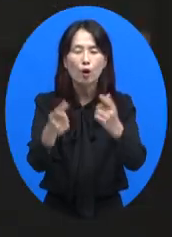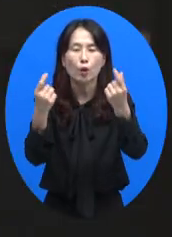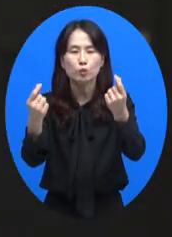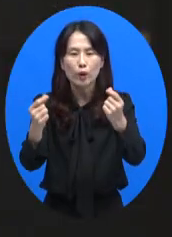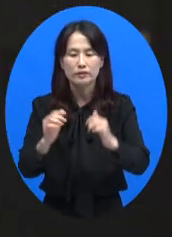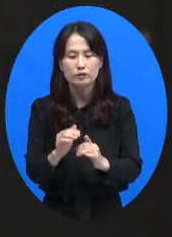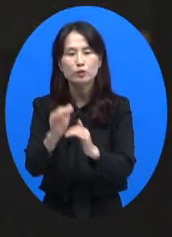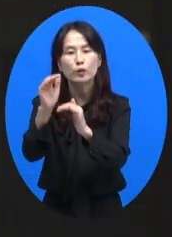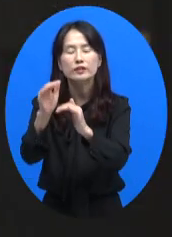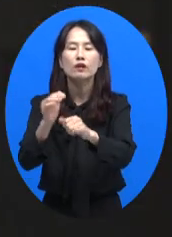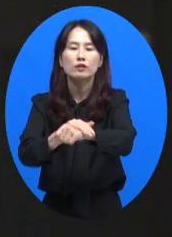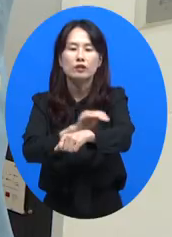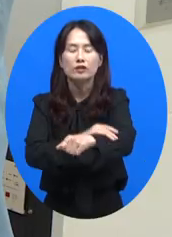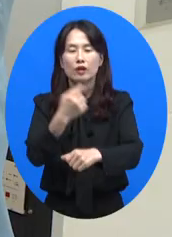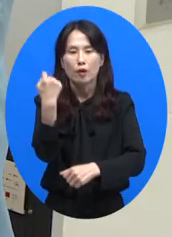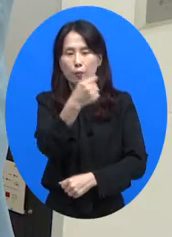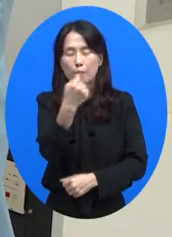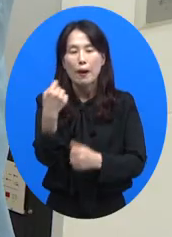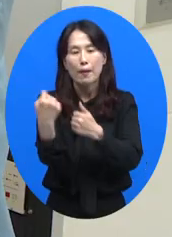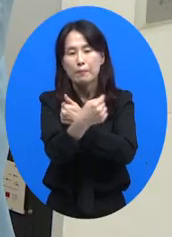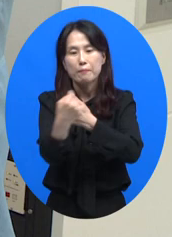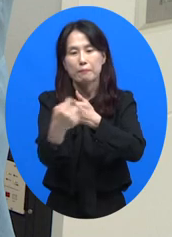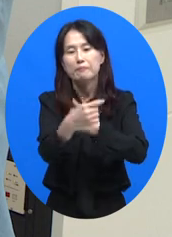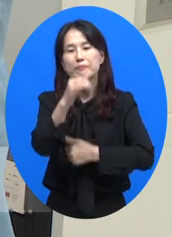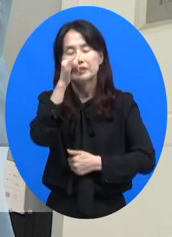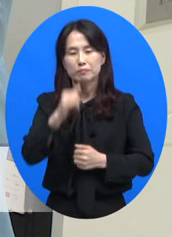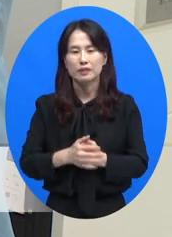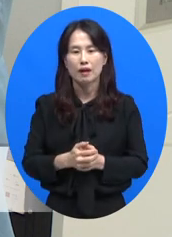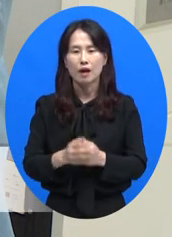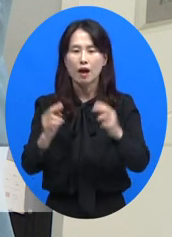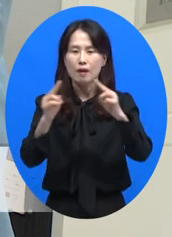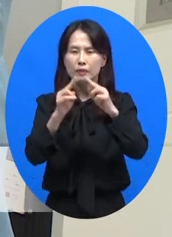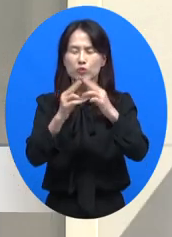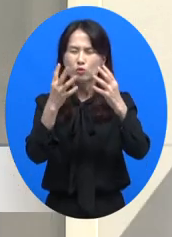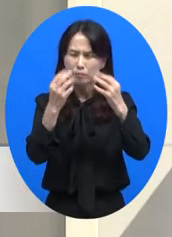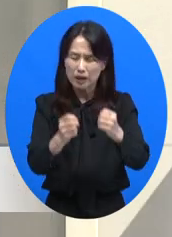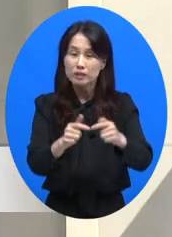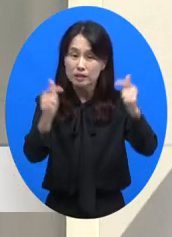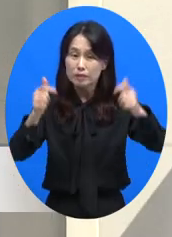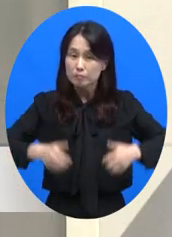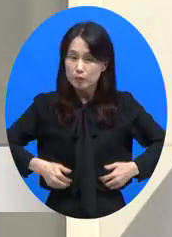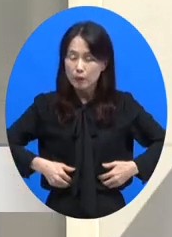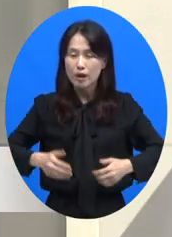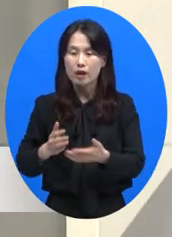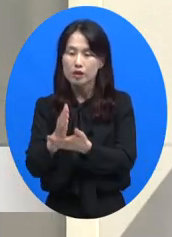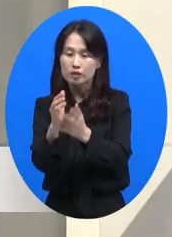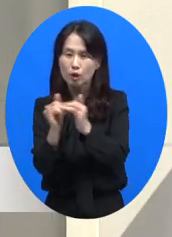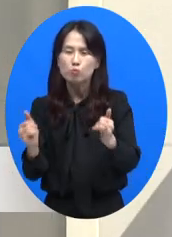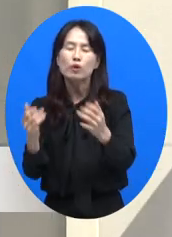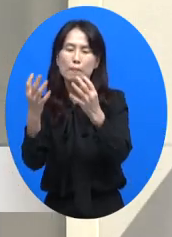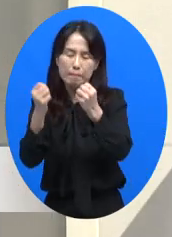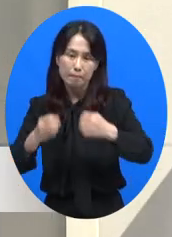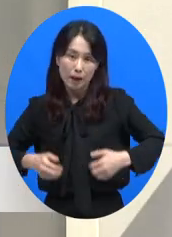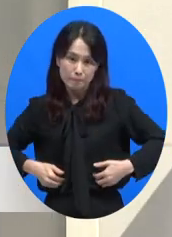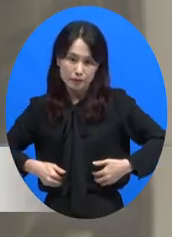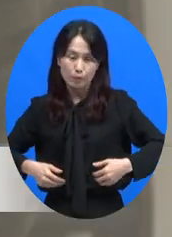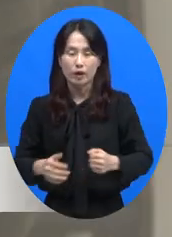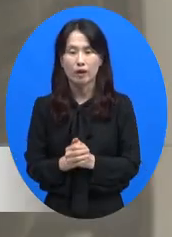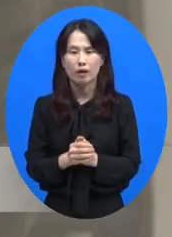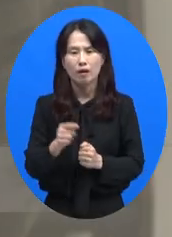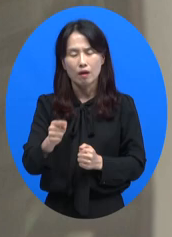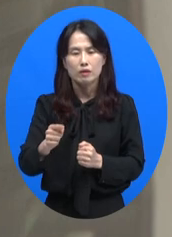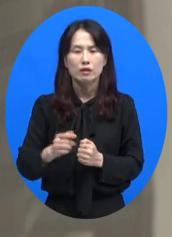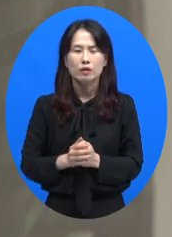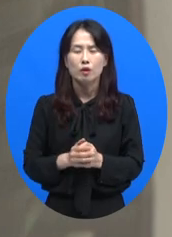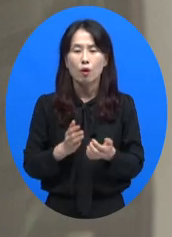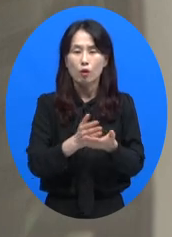때와 거의 똑같은 과정으로 실습이 이루어집니다. 반도체 수요가 늘어나며 자연스레 전문가와 인력도 많이 필요한데 핵심